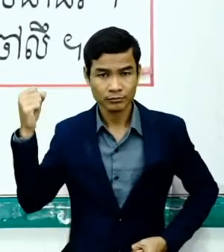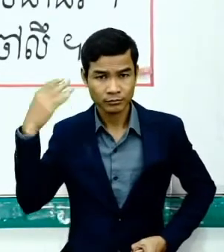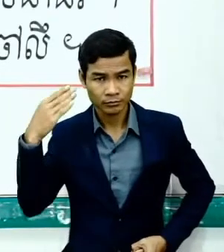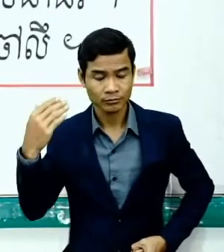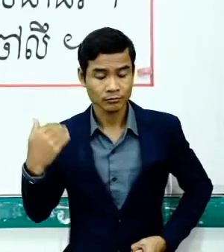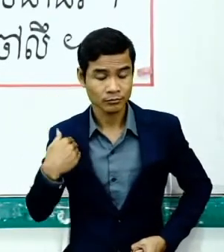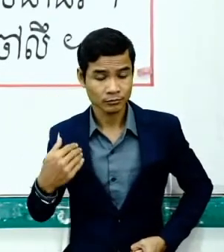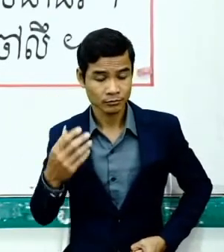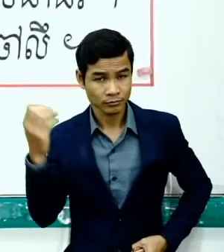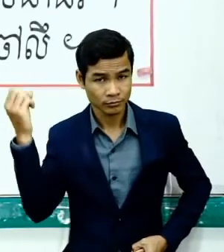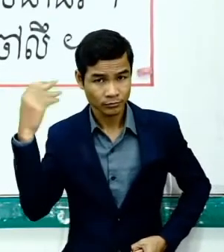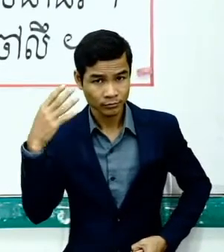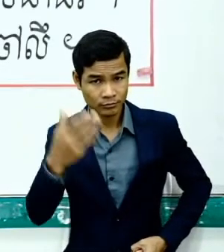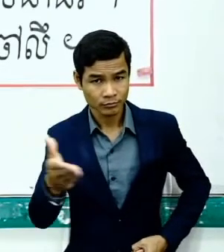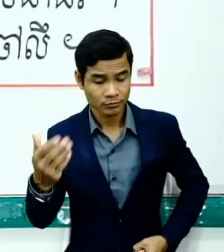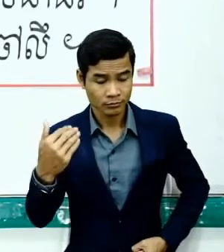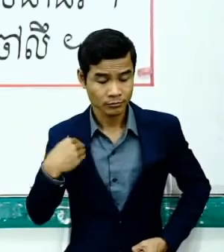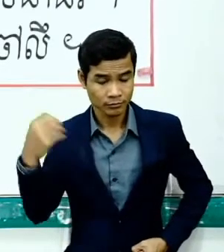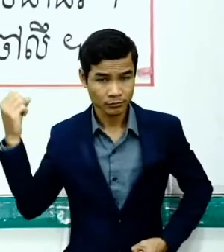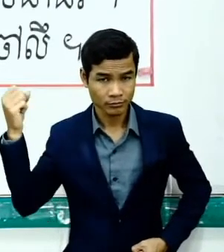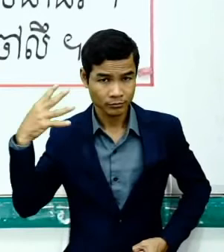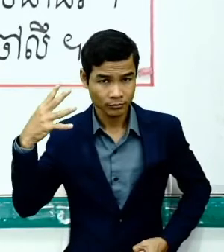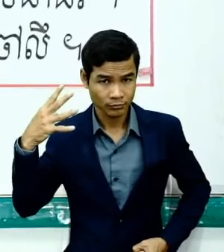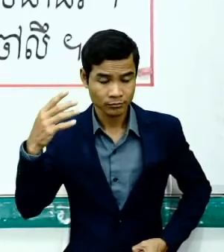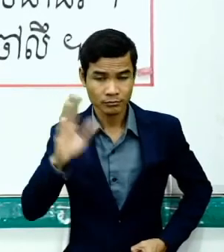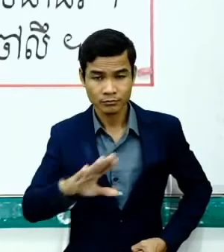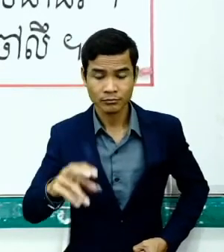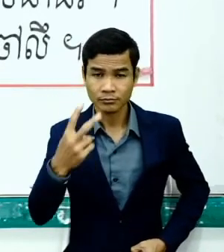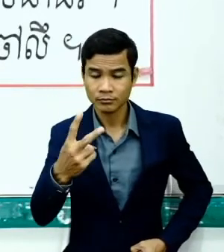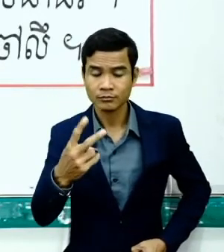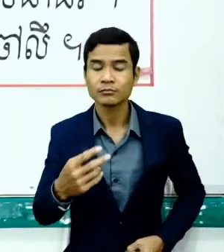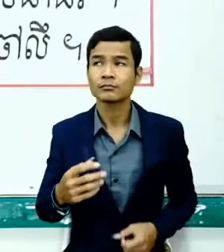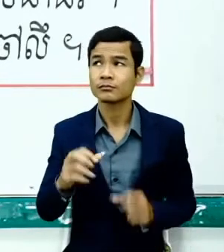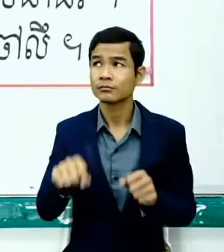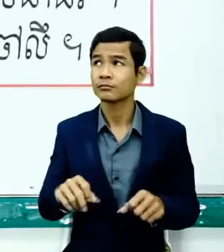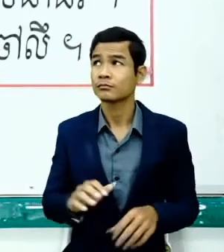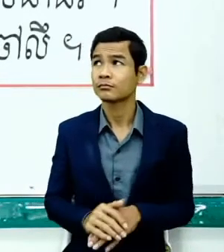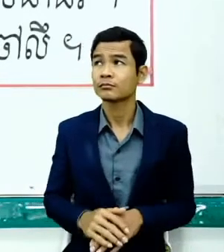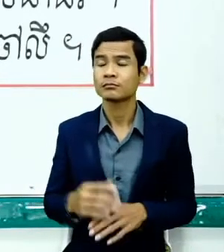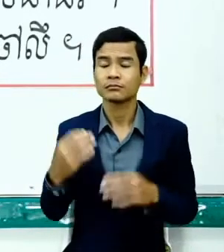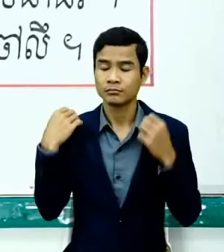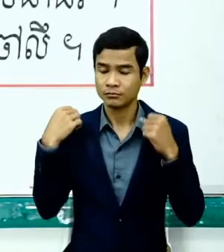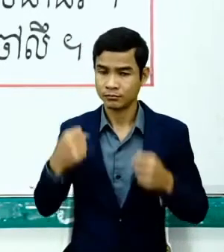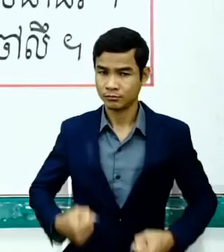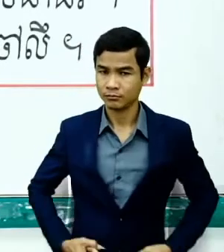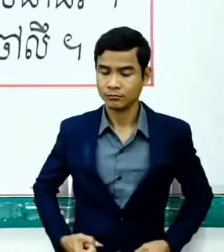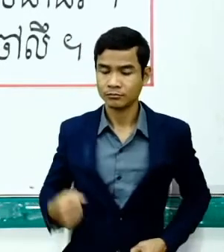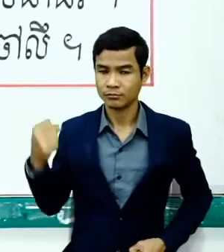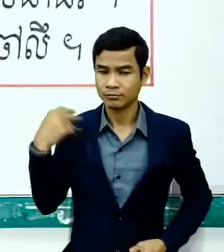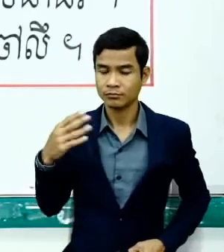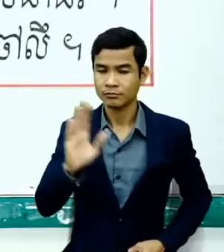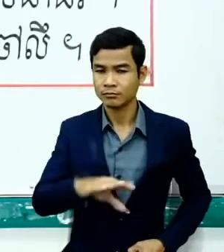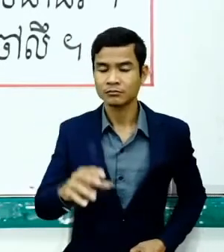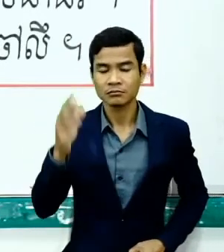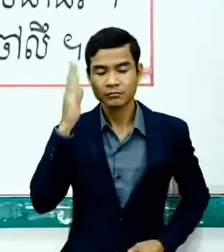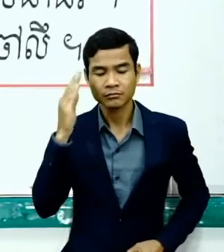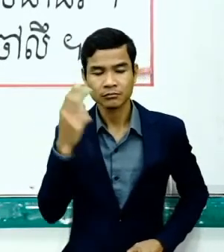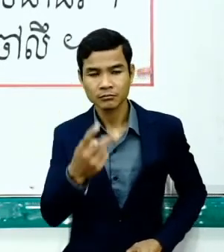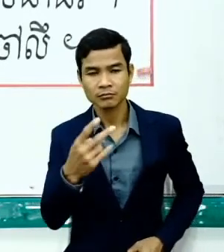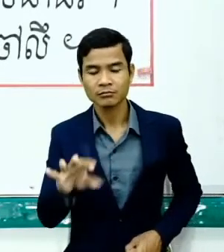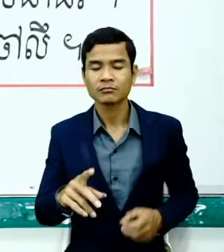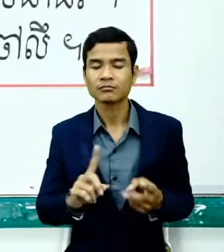កូនធ្លាប់ឃើញកាផាឯងកូនចានេះគឺជាកាផា ចាមានកូនផ្លាក់កូនខ្លះធ្លាប់ឃើ